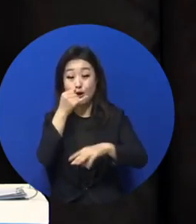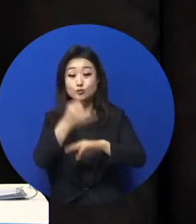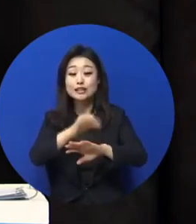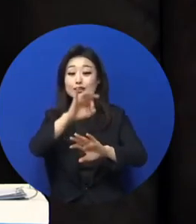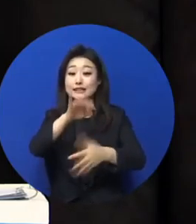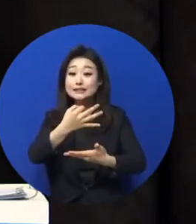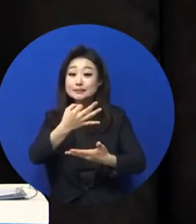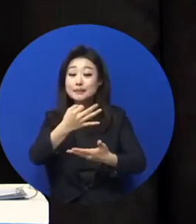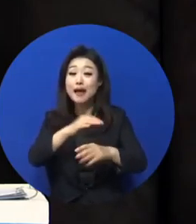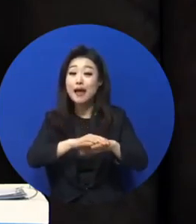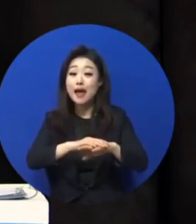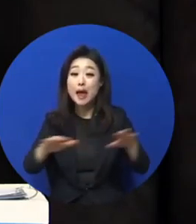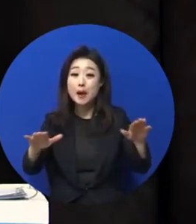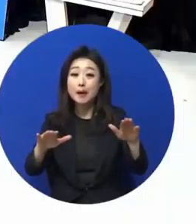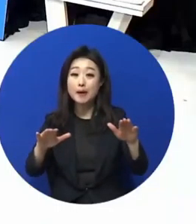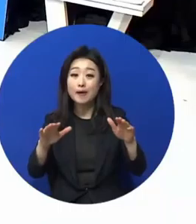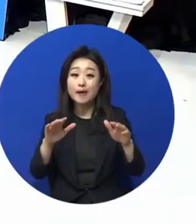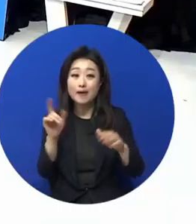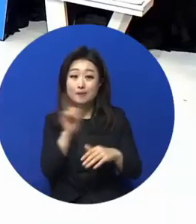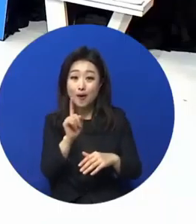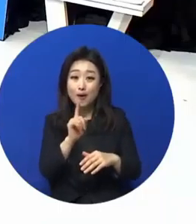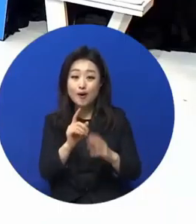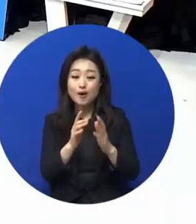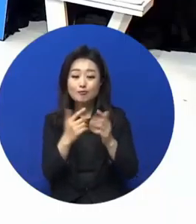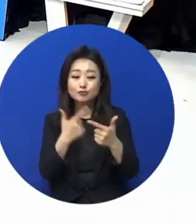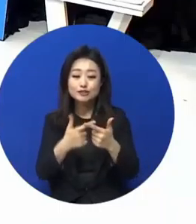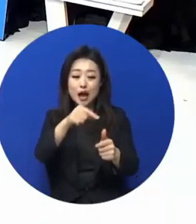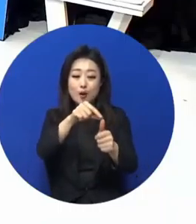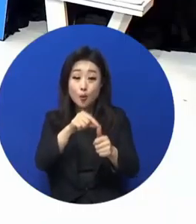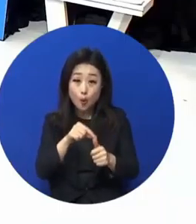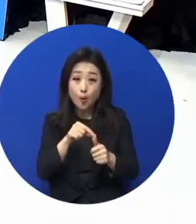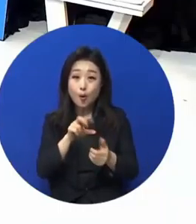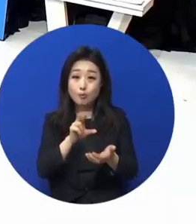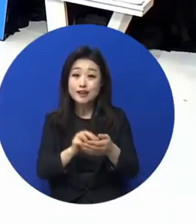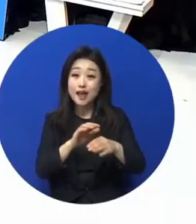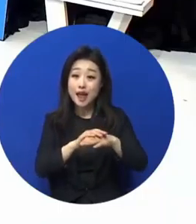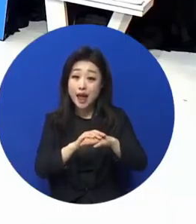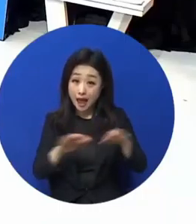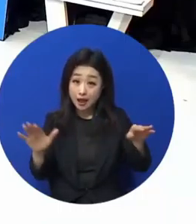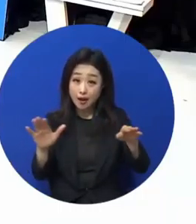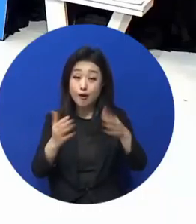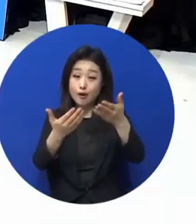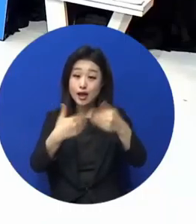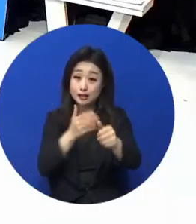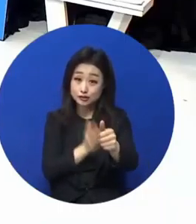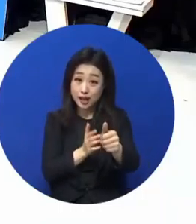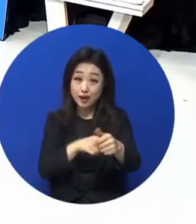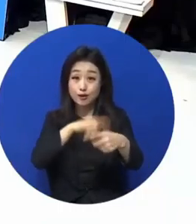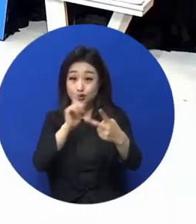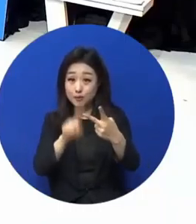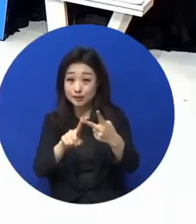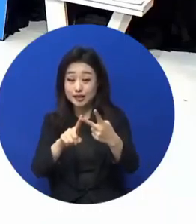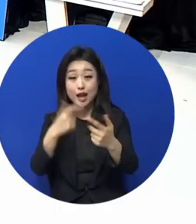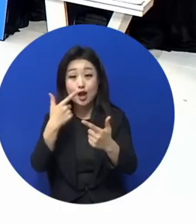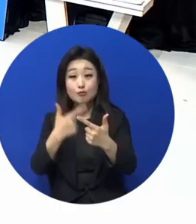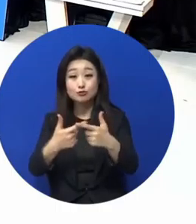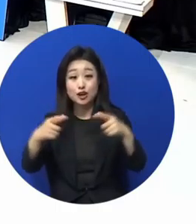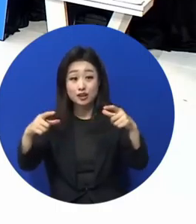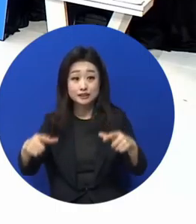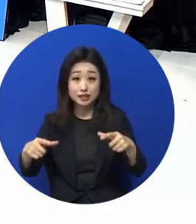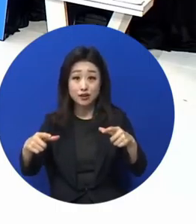최저시급의 현실화 방안을 위해서 부산의 고용난을 해소시킬 대안을 밝혀주세요. 그리고 부산 내에서의